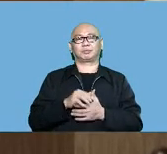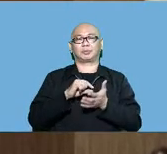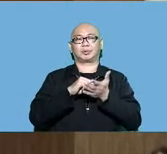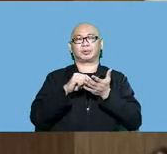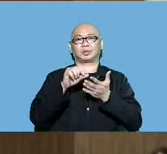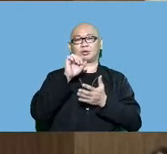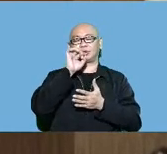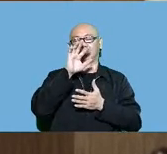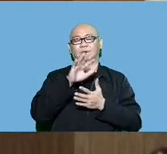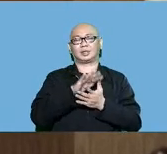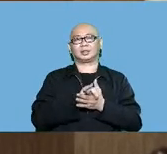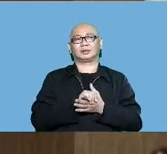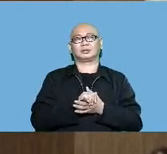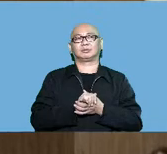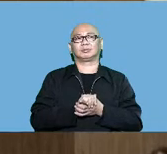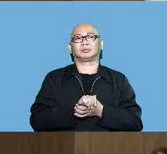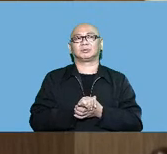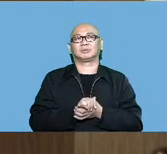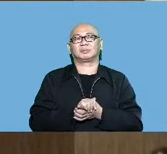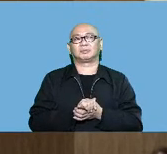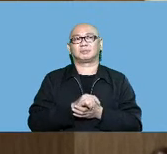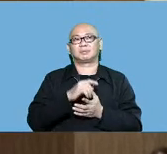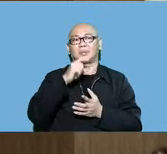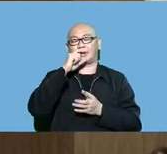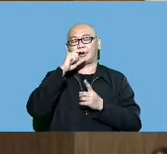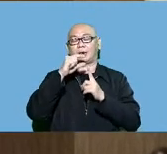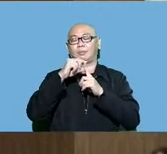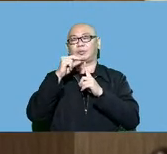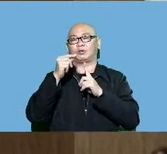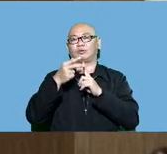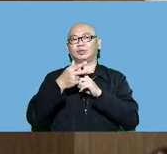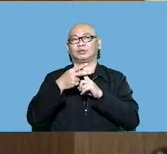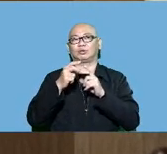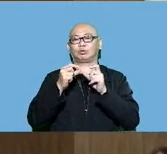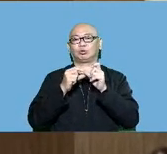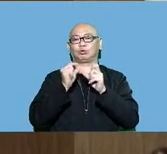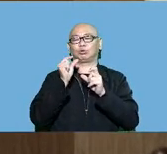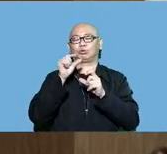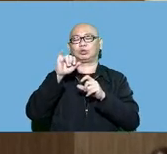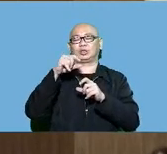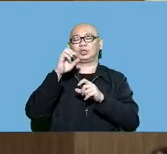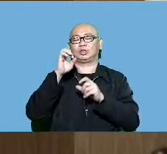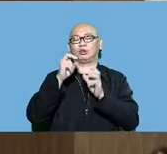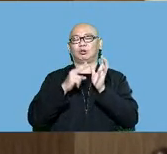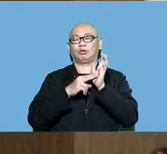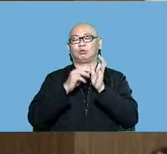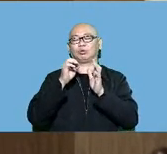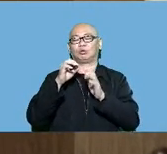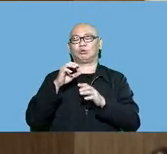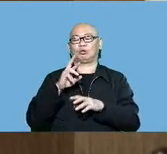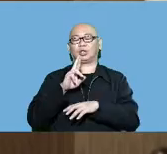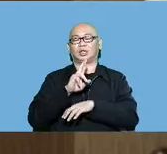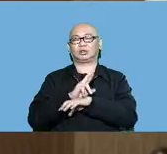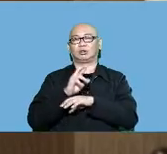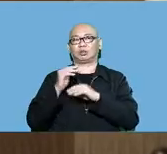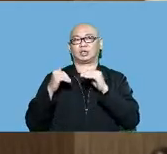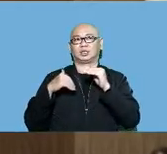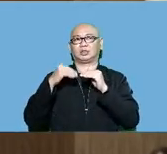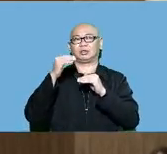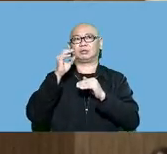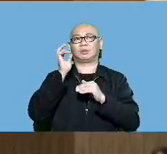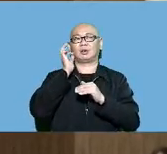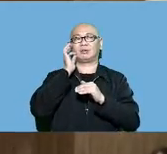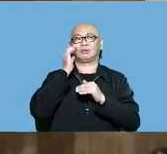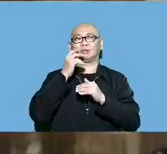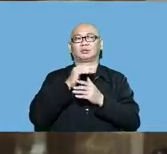saya ucapkan, saya Bapak Profesor Sudiono, Rektor Senior. Yang saya ubah, Pak, gambarnya